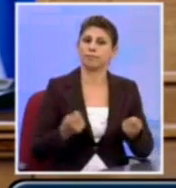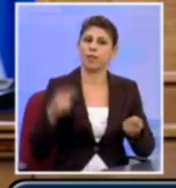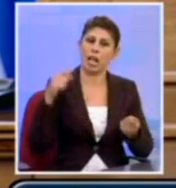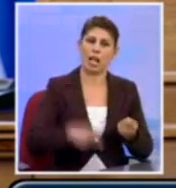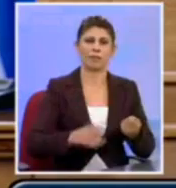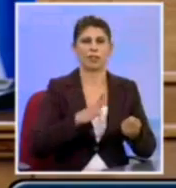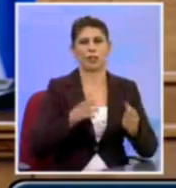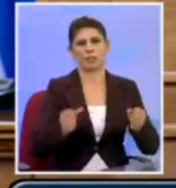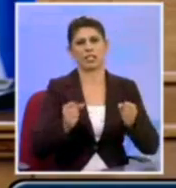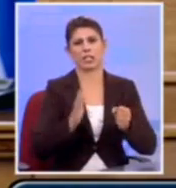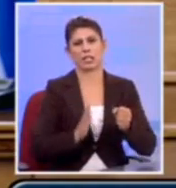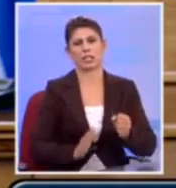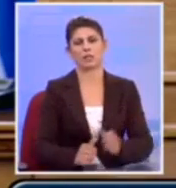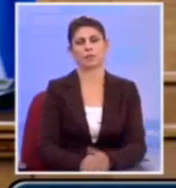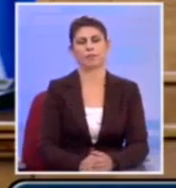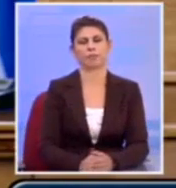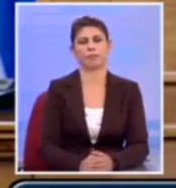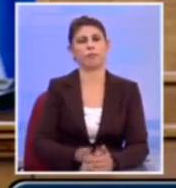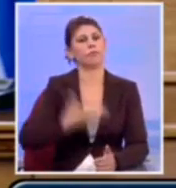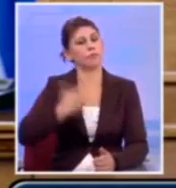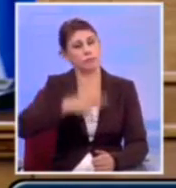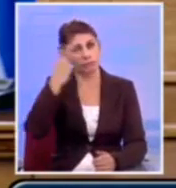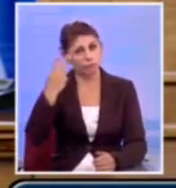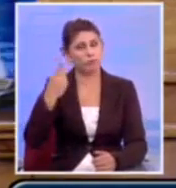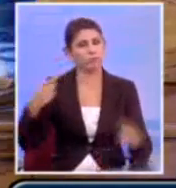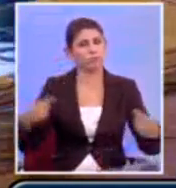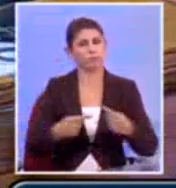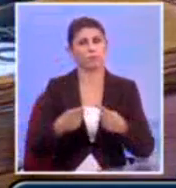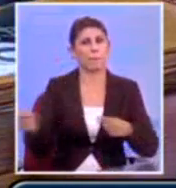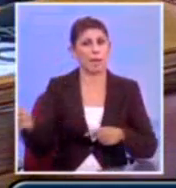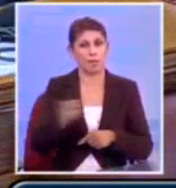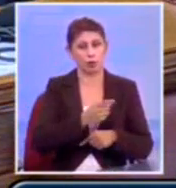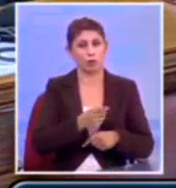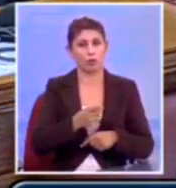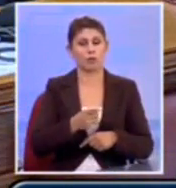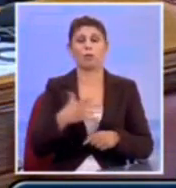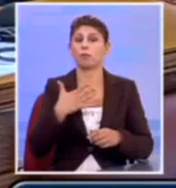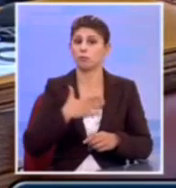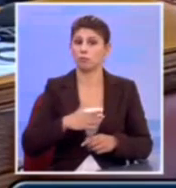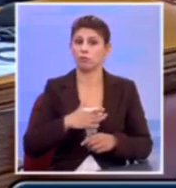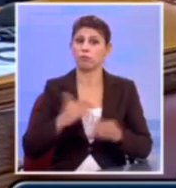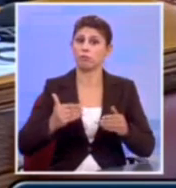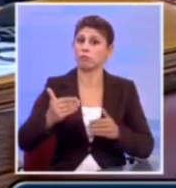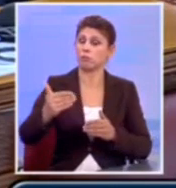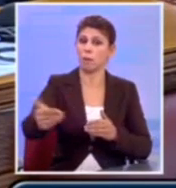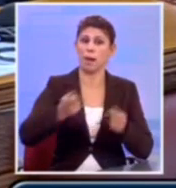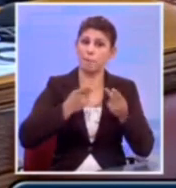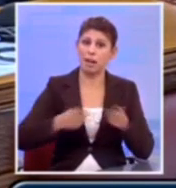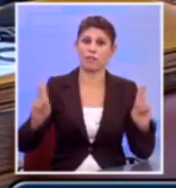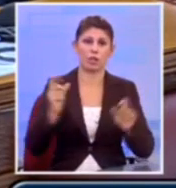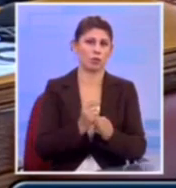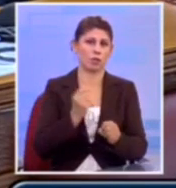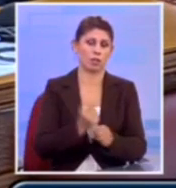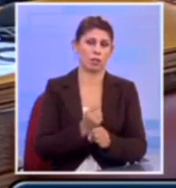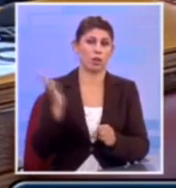την ανθρωπιστική κρίση. Έχει δικαίωμα να συγκρουστεί με αυτούς που αξιώνουν παραπέρα απελευθέρωση της